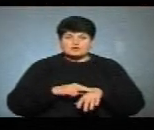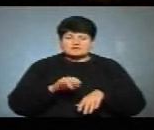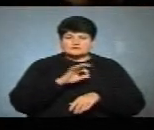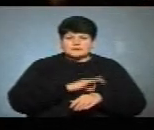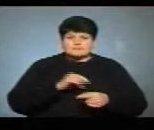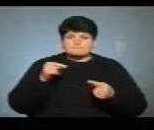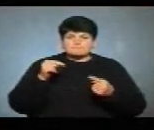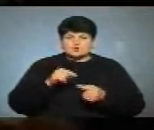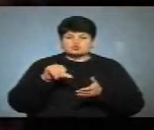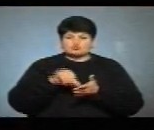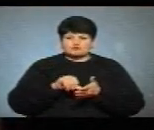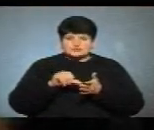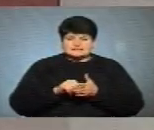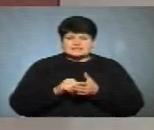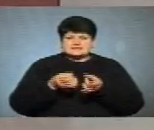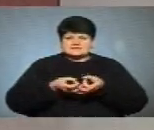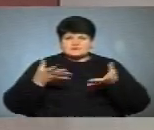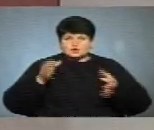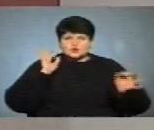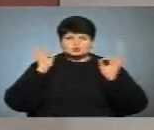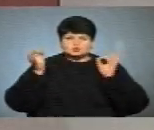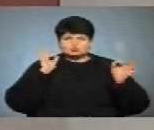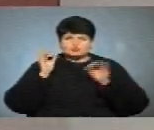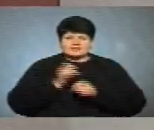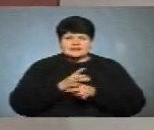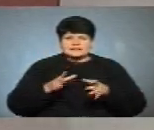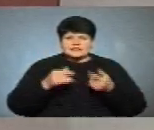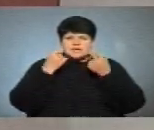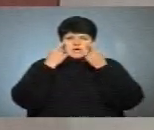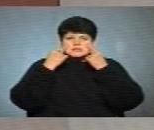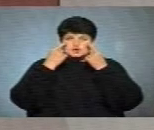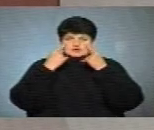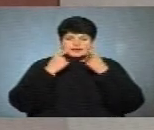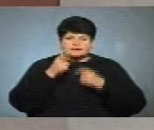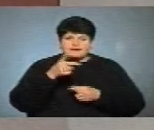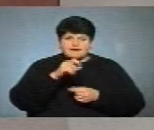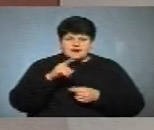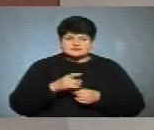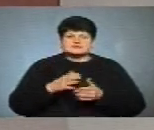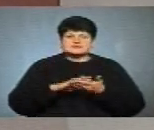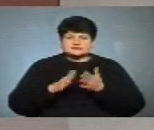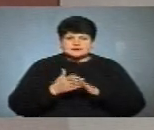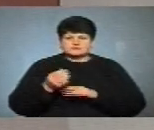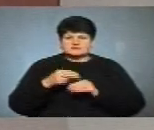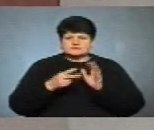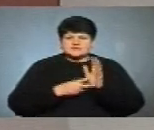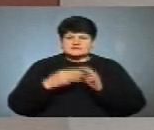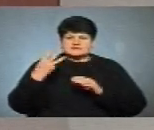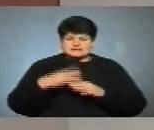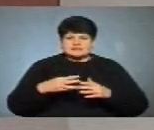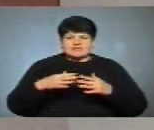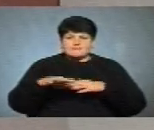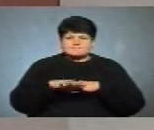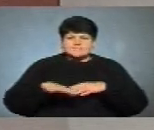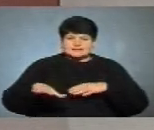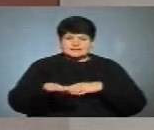проти учасників акції світлошумові гранати та сльозогінний газ. Станом на 18:30 на Майдані сутичок між